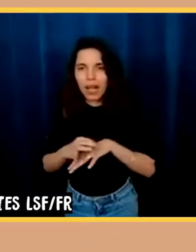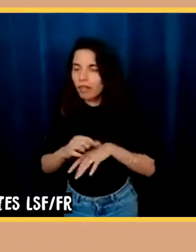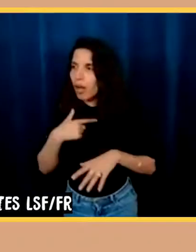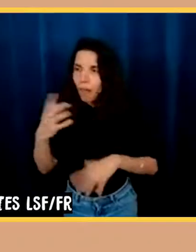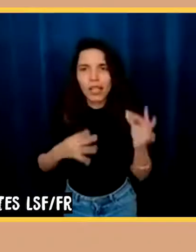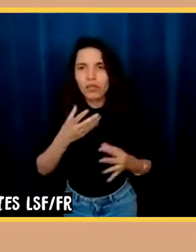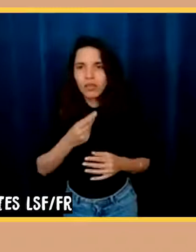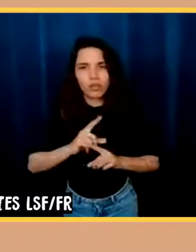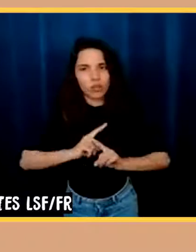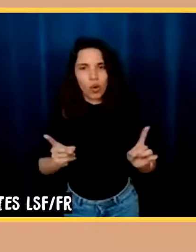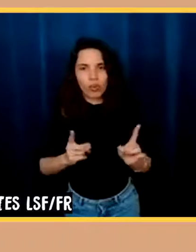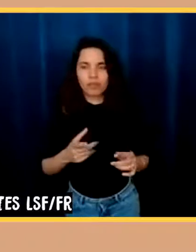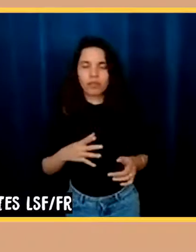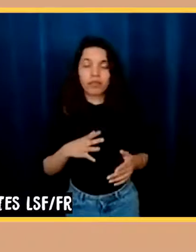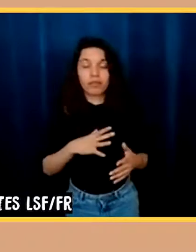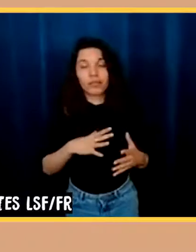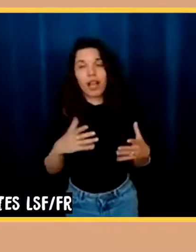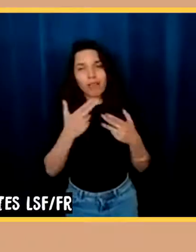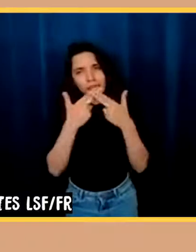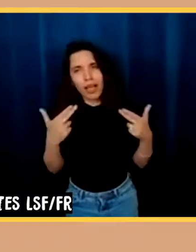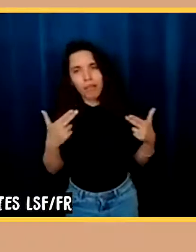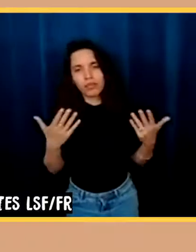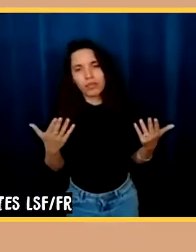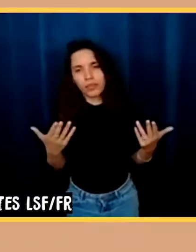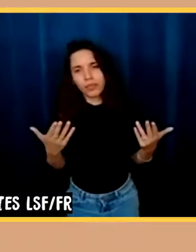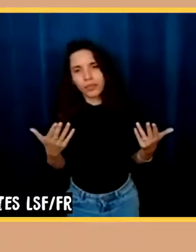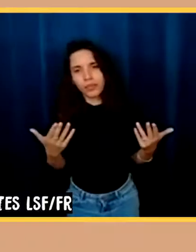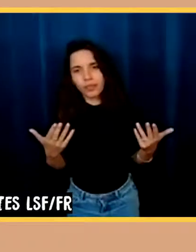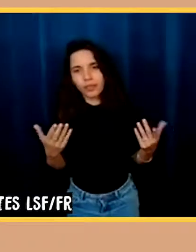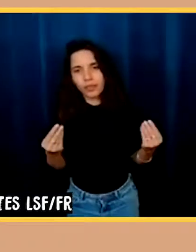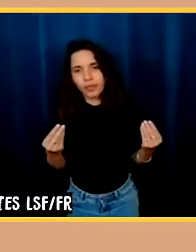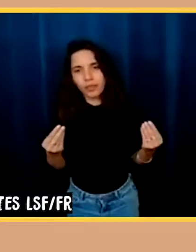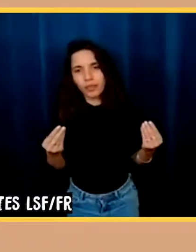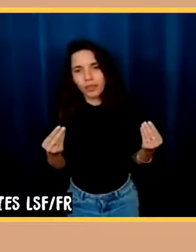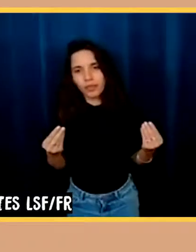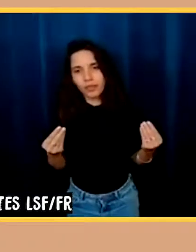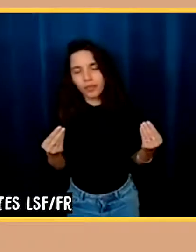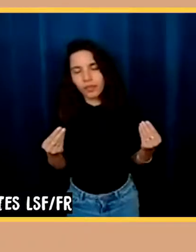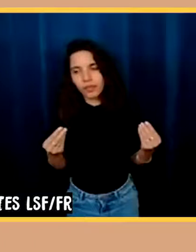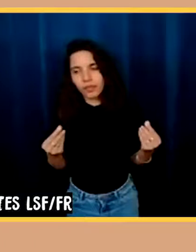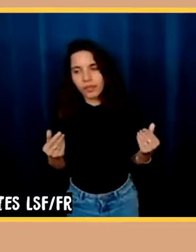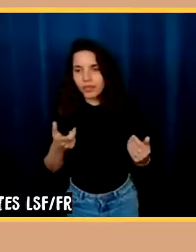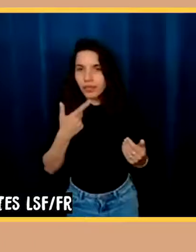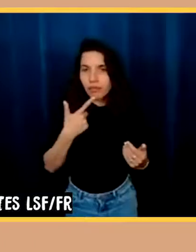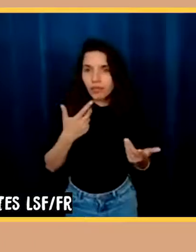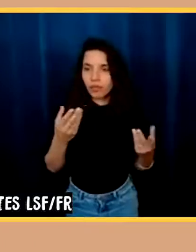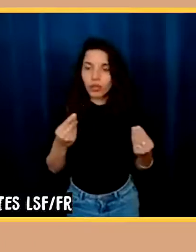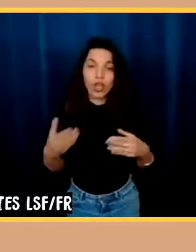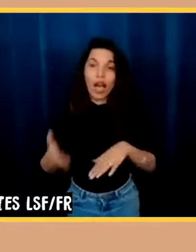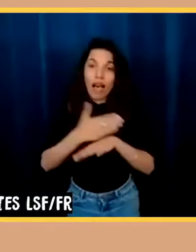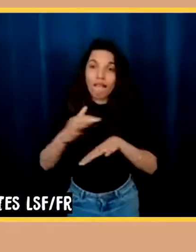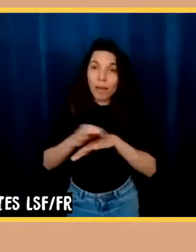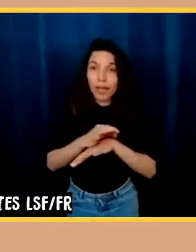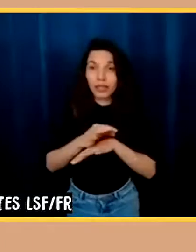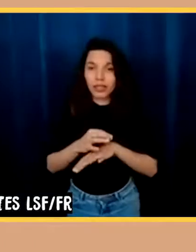tabou de ok, on peut tout à fait comprendre que on peut en dire sur la vie qu'il n'y a pas de sexualité avant le mariage, de